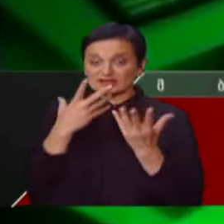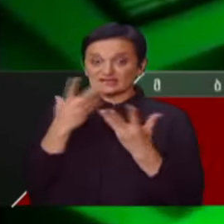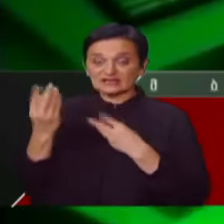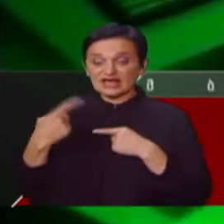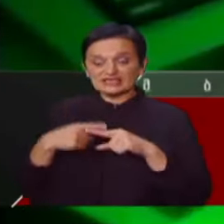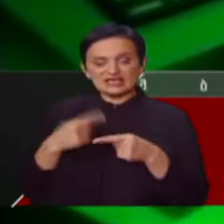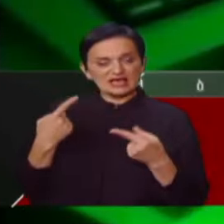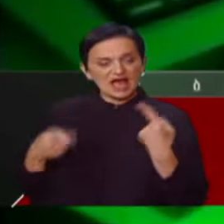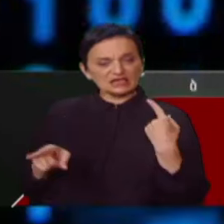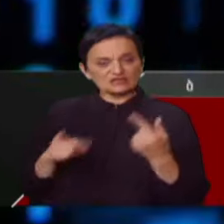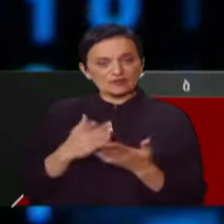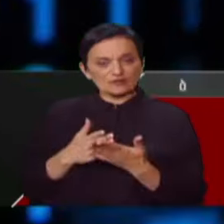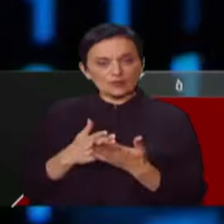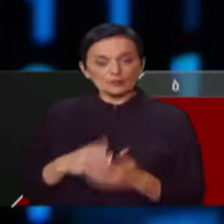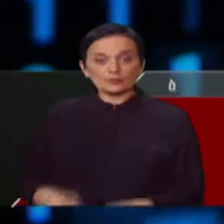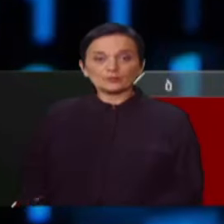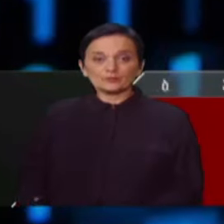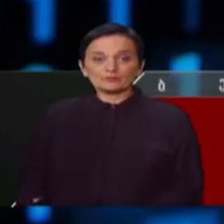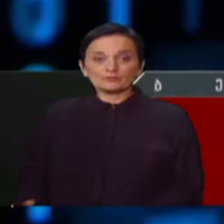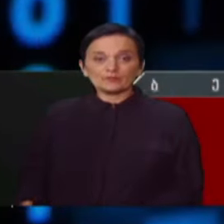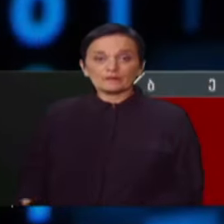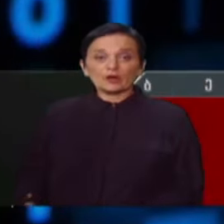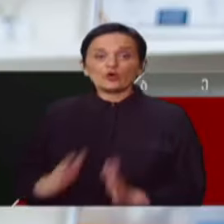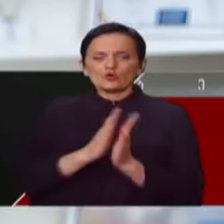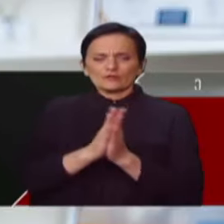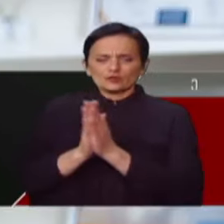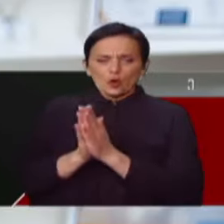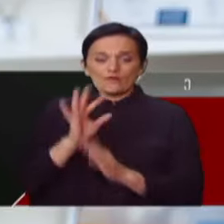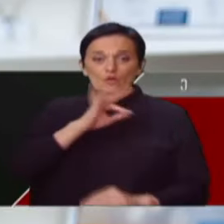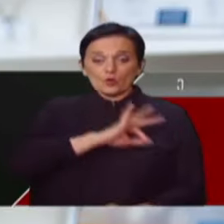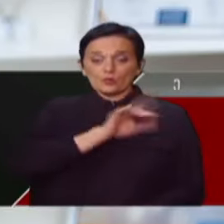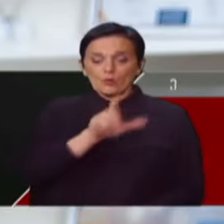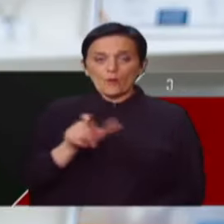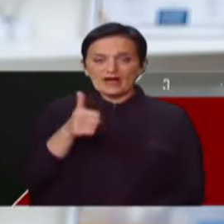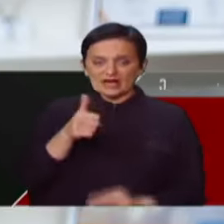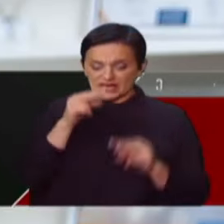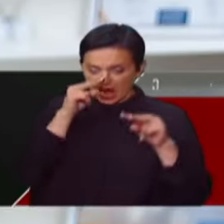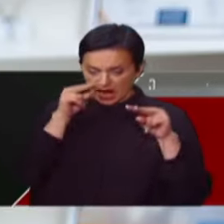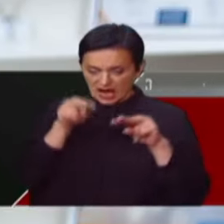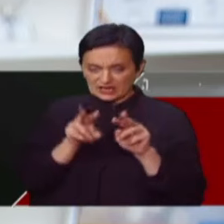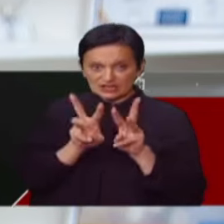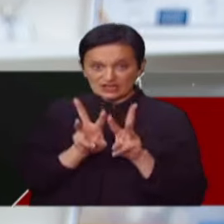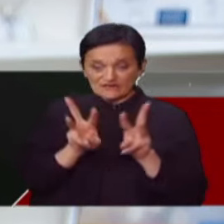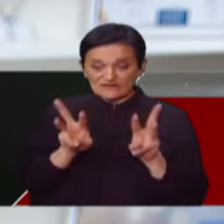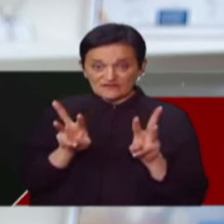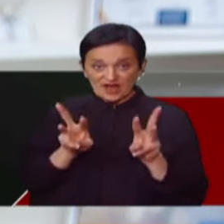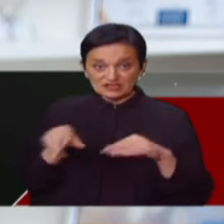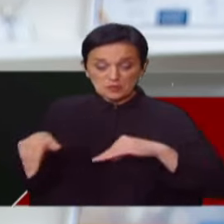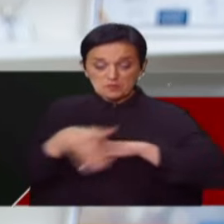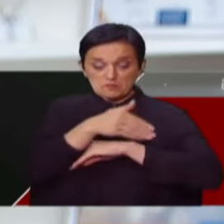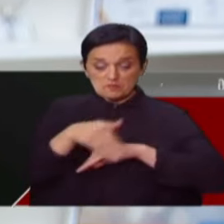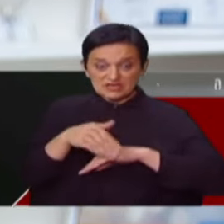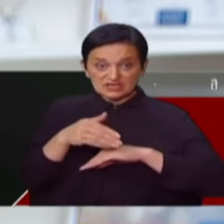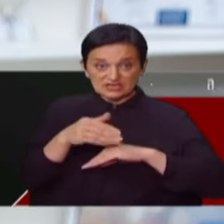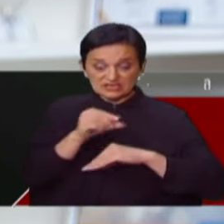სქემისგან განსხვავებულია. ხოთ მოხმარებელს რომ კარგად დააკვირდეს ვებგვერდს ბმულის მისამართს,